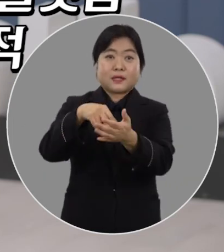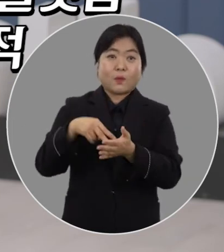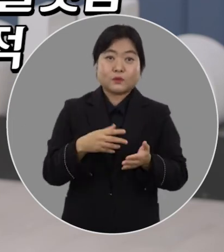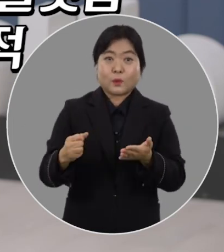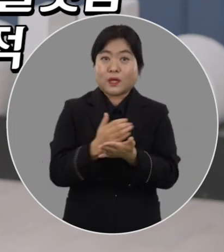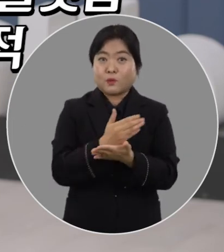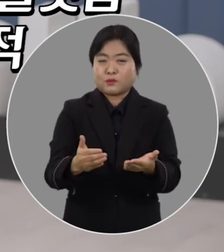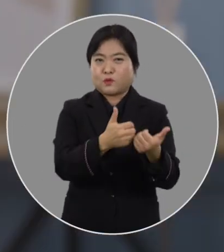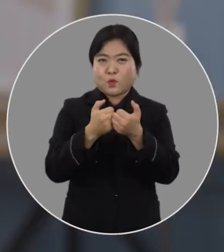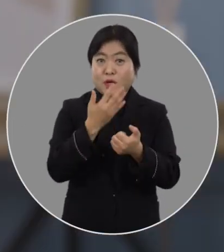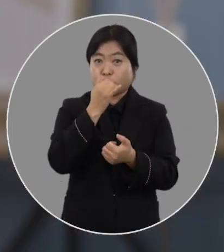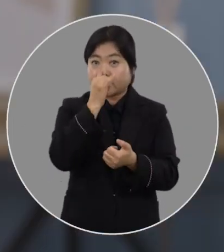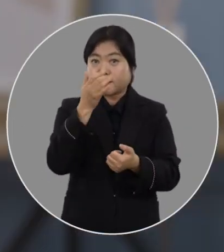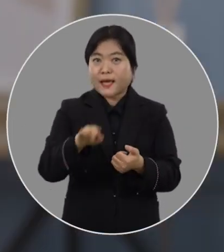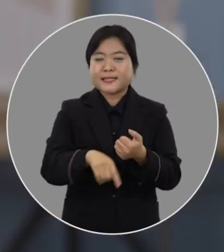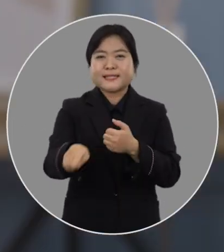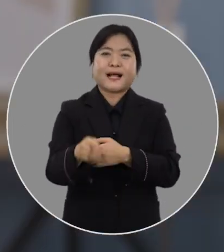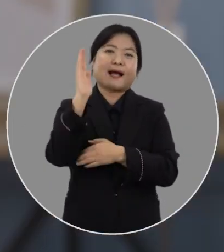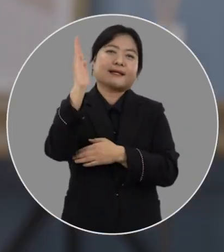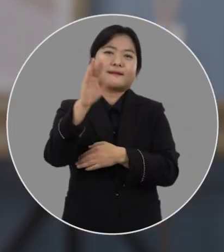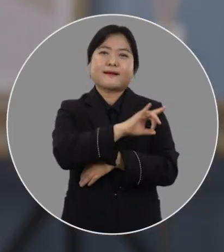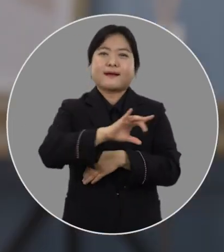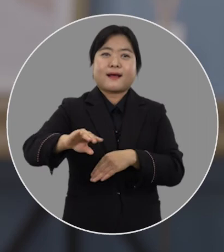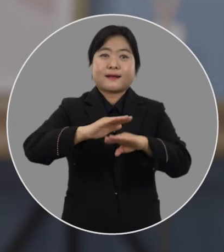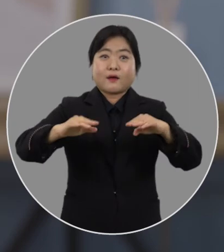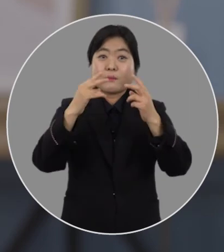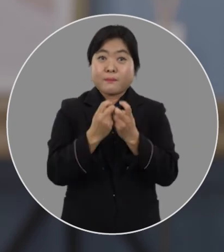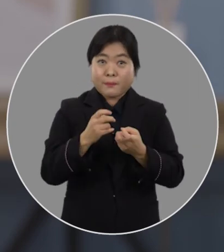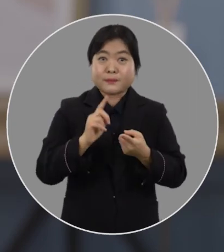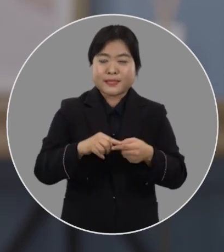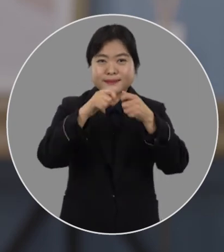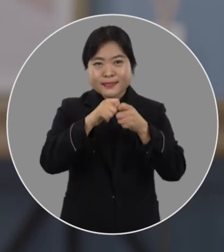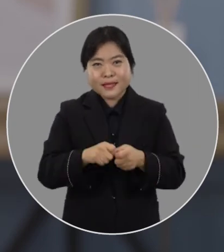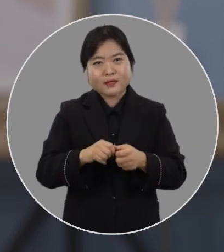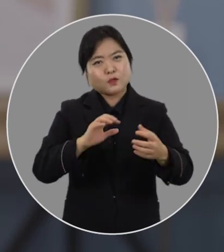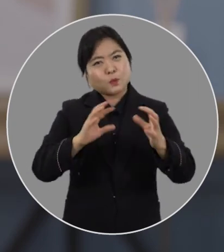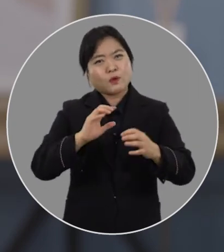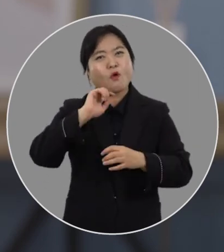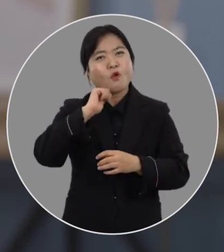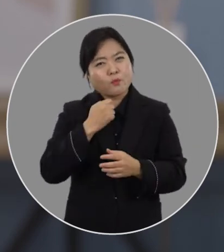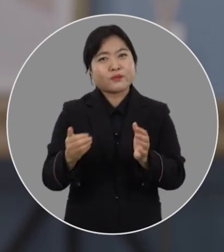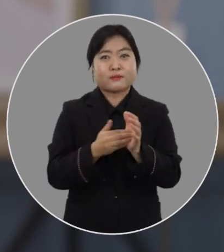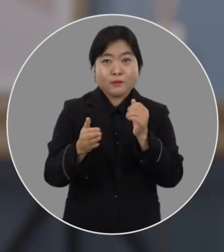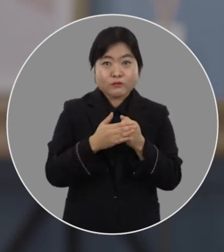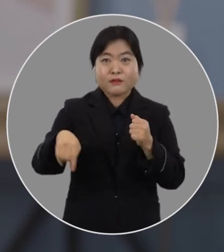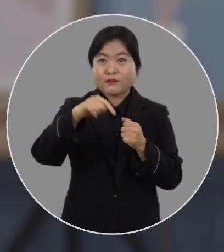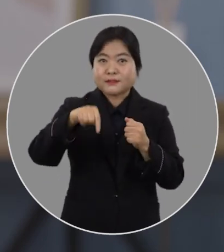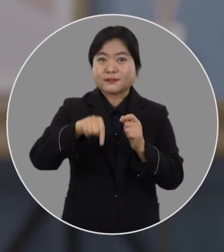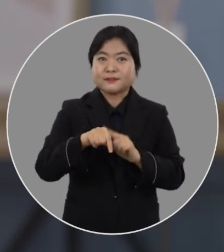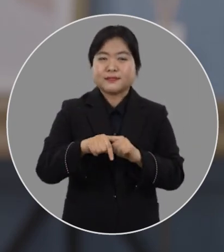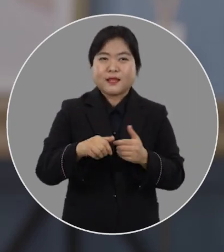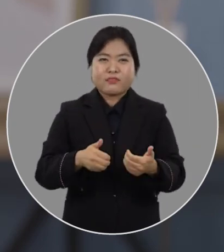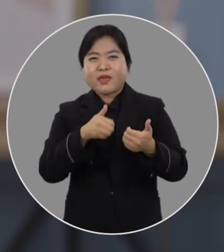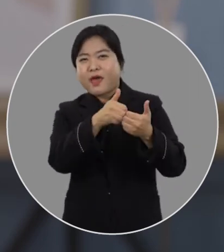논의할 수 있는데요. 이 강의에서는 각 대응 방안에 대해서 자세히 논의하기는 어렵기 때문에 여기서는